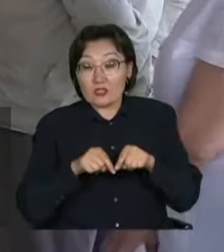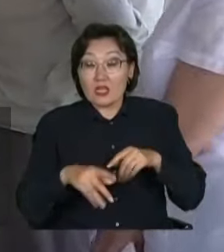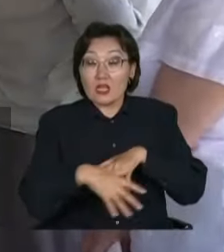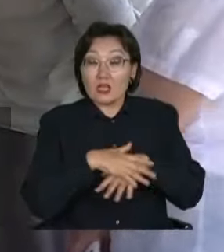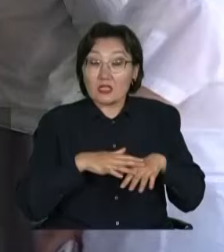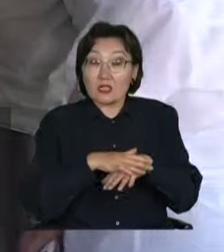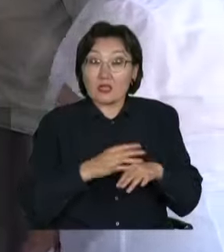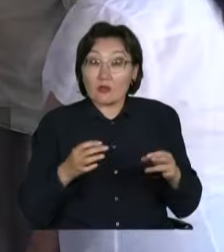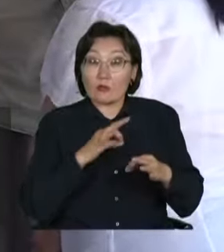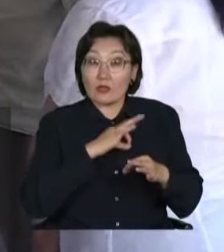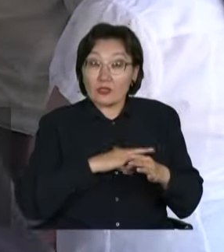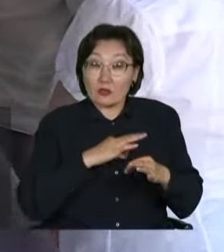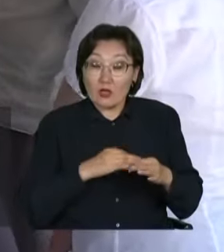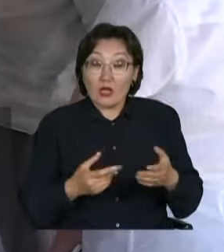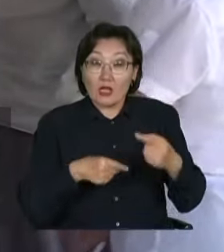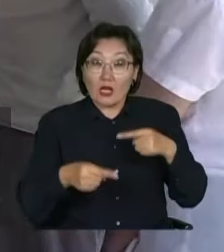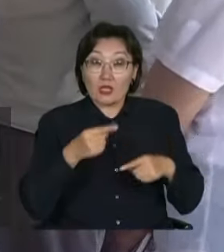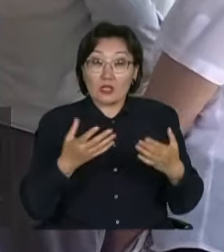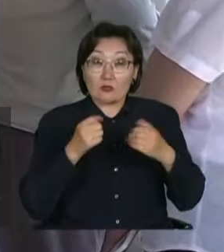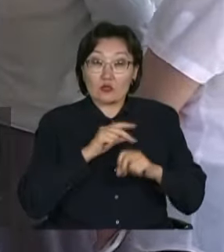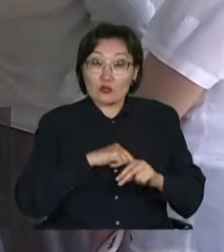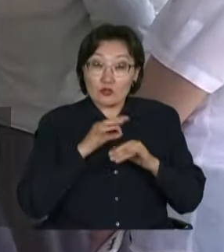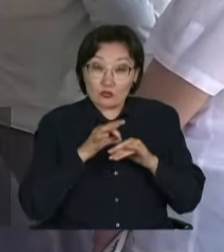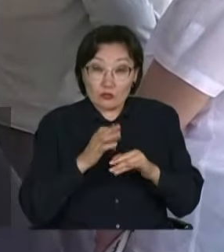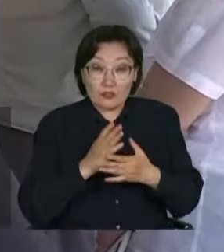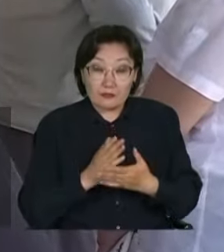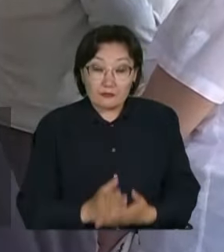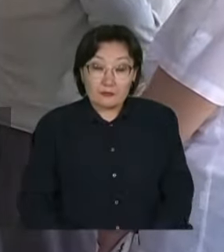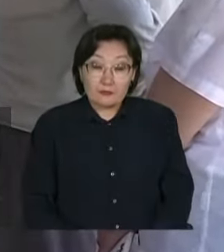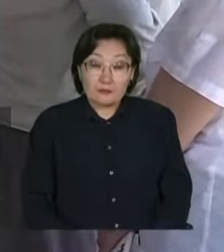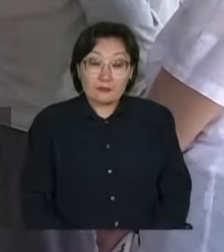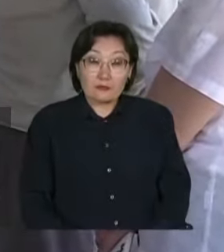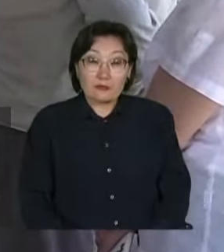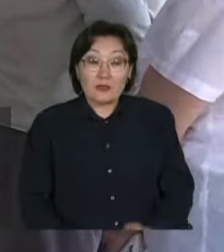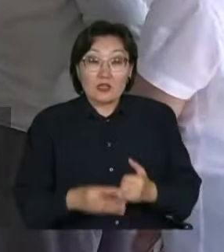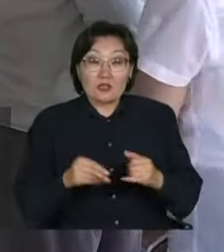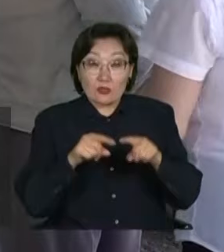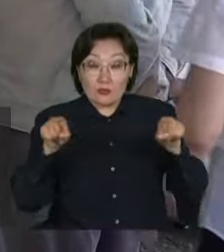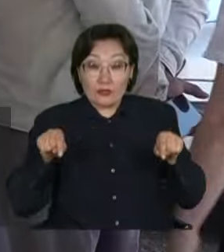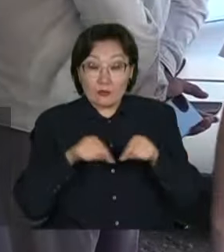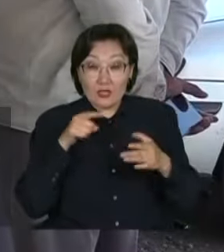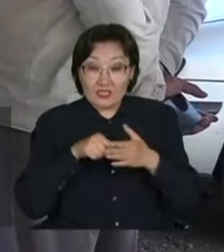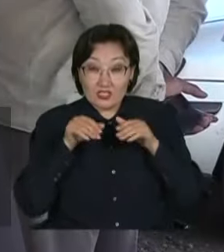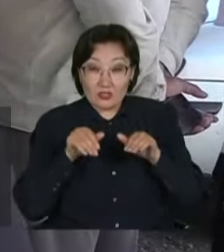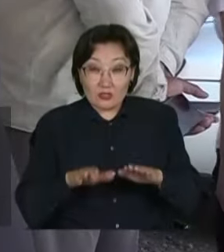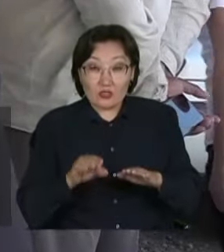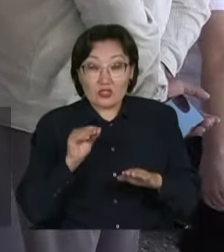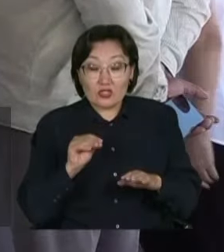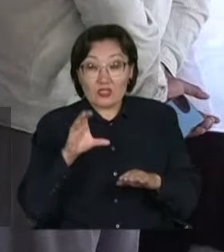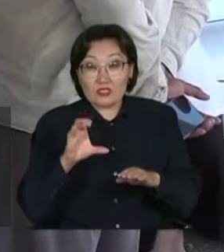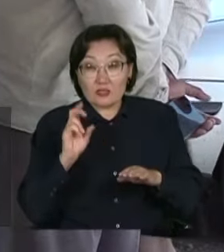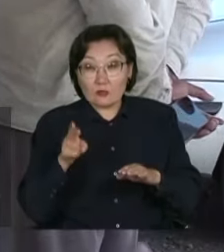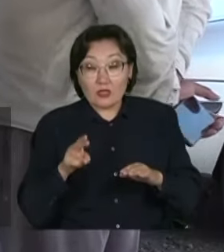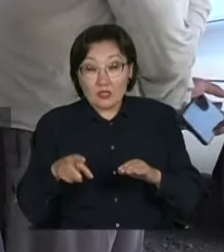керегіне пайдалануға, соны алуға жұмыстар жүргізіліп жатыр қазір. Ол жер телімдер шешілгеннен кейін барып, жысықы